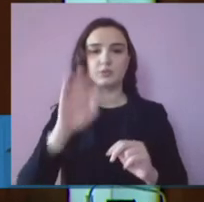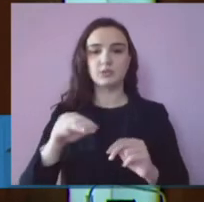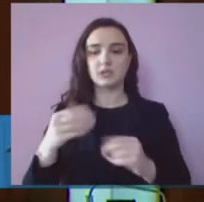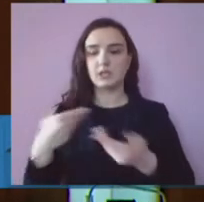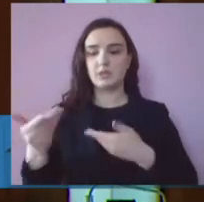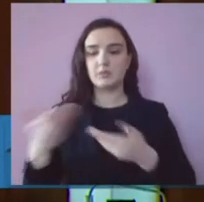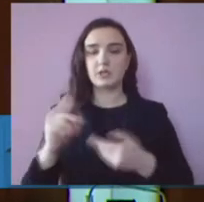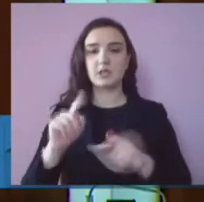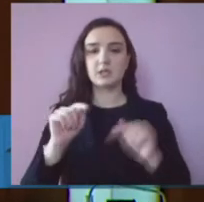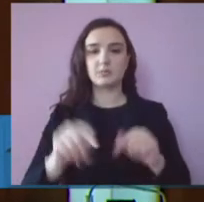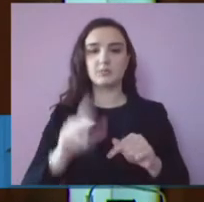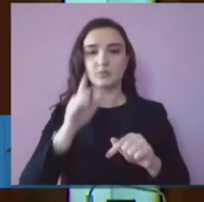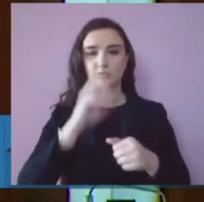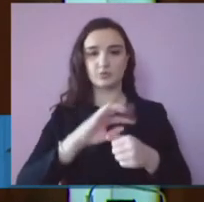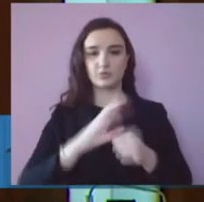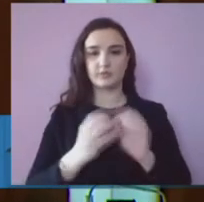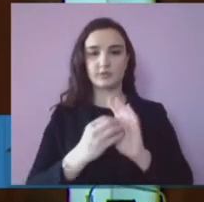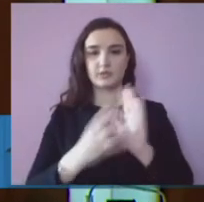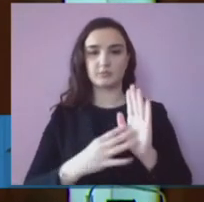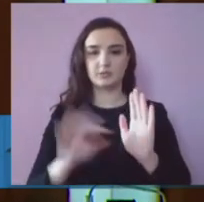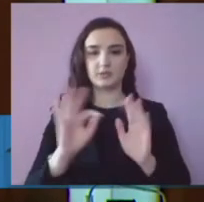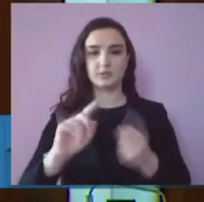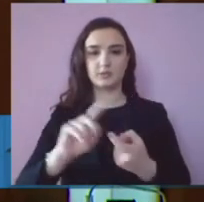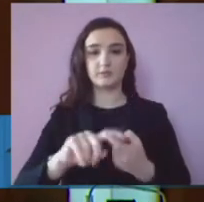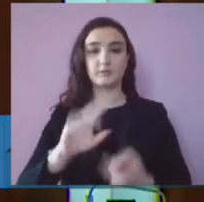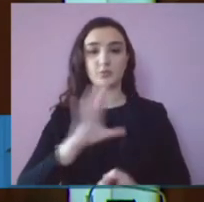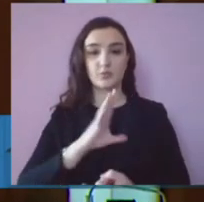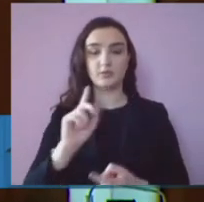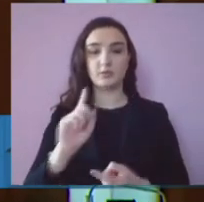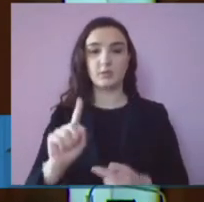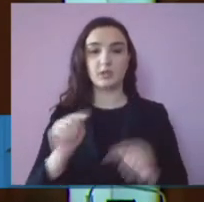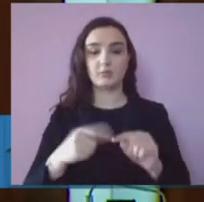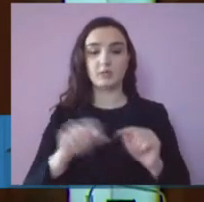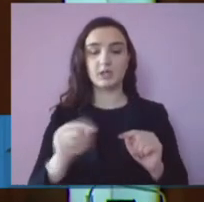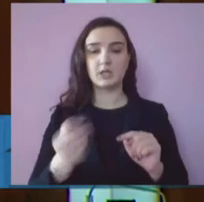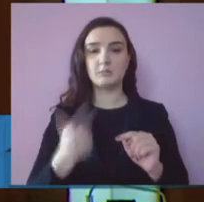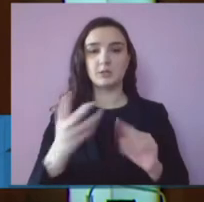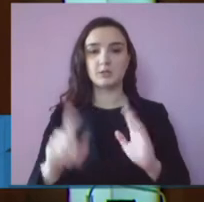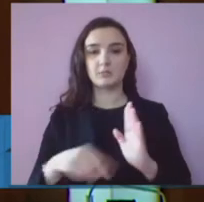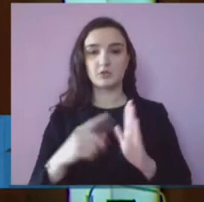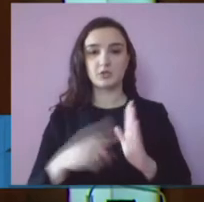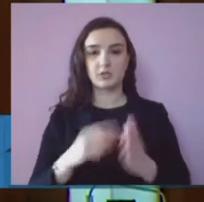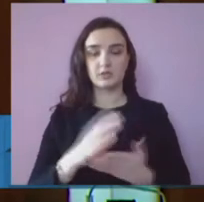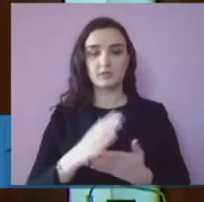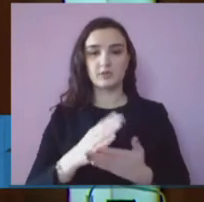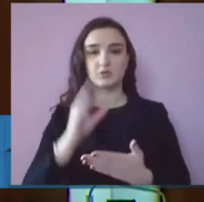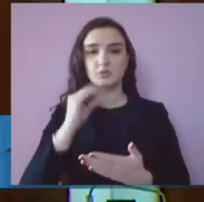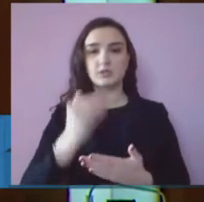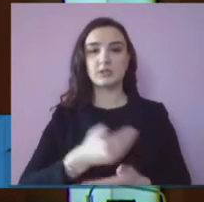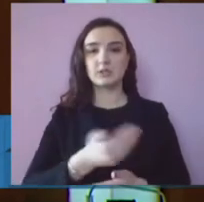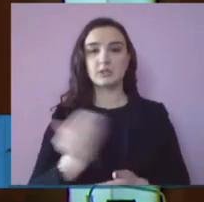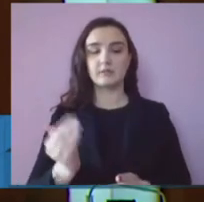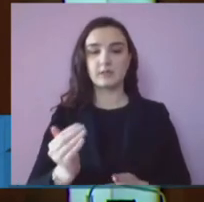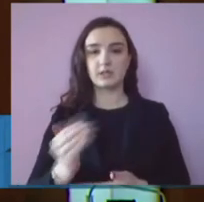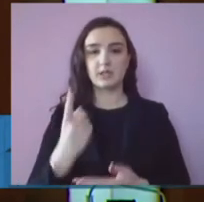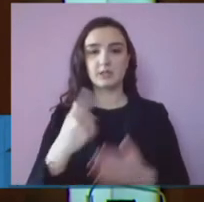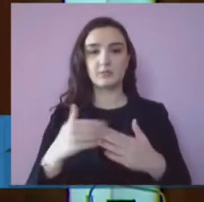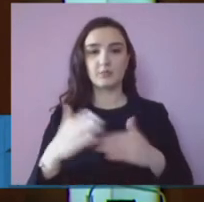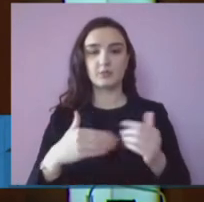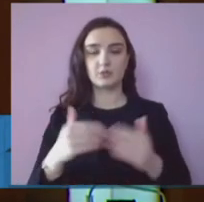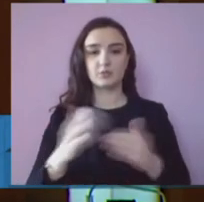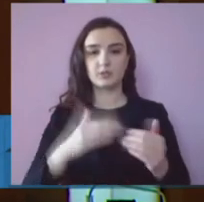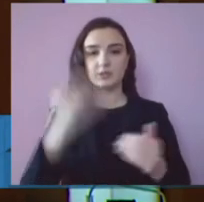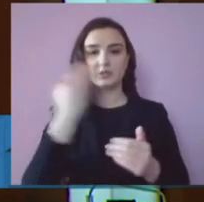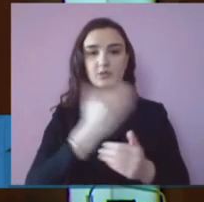მომენტში COVID-19-თან დაკავშირებით გვაქვს. Მაგრამ აქ რამდენიმე კითხვა, როდესაც თქვენ ერთია პროფესიულ საზოგადოებას,